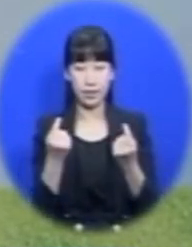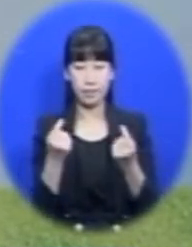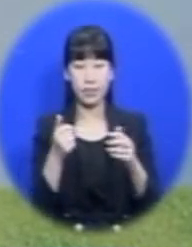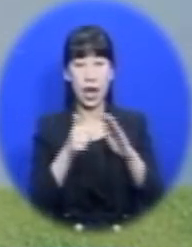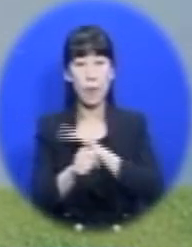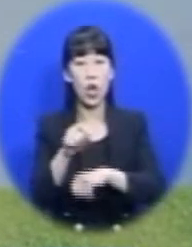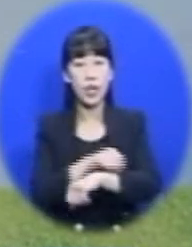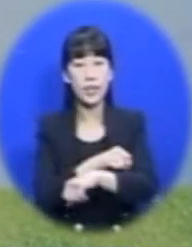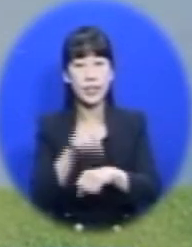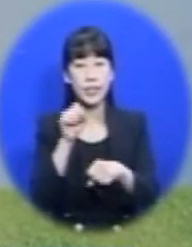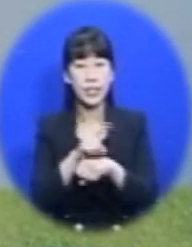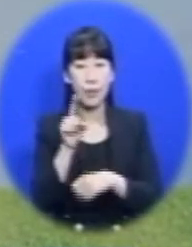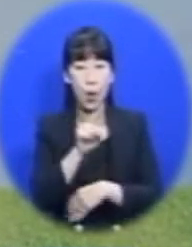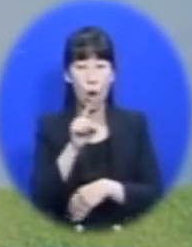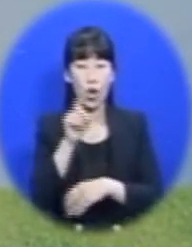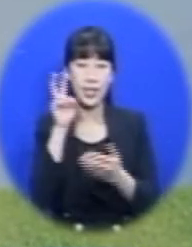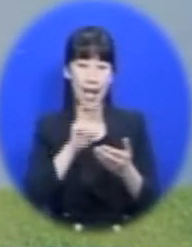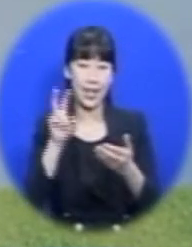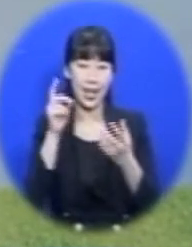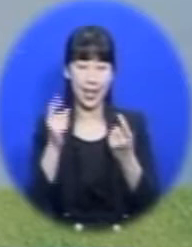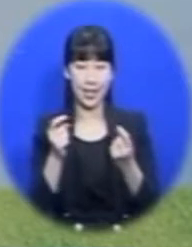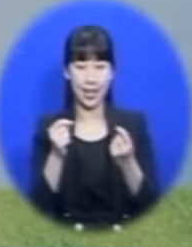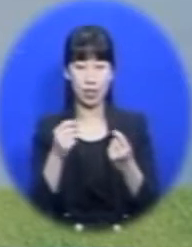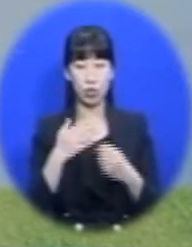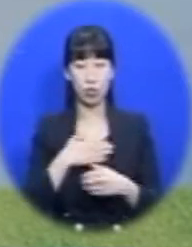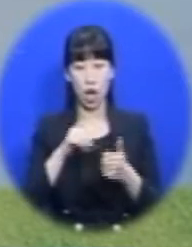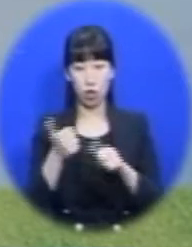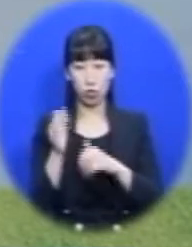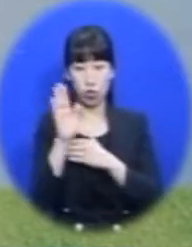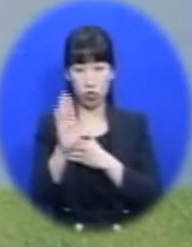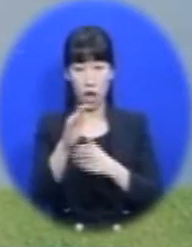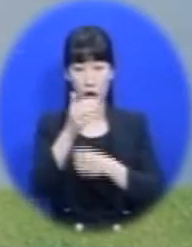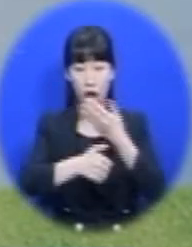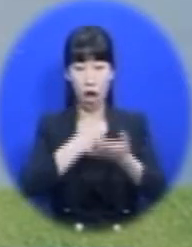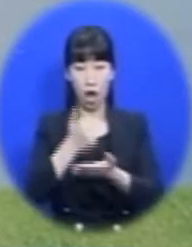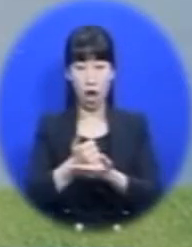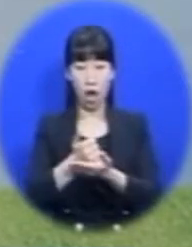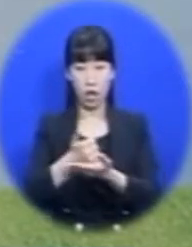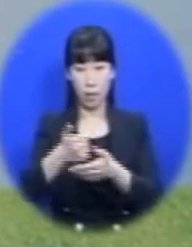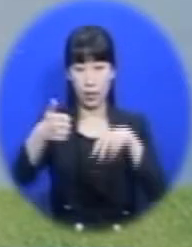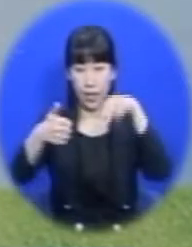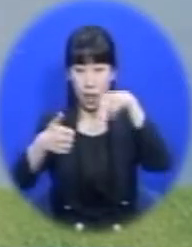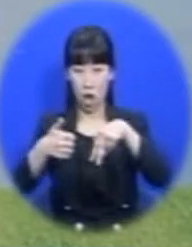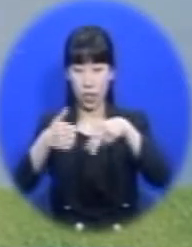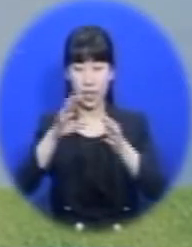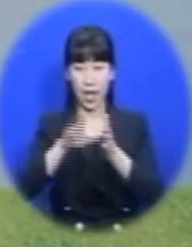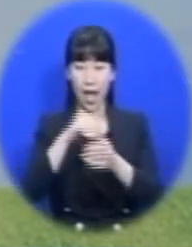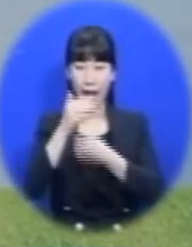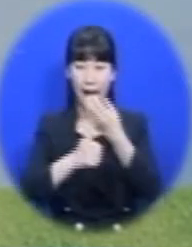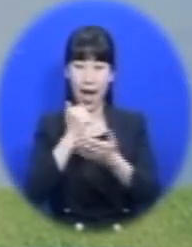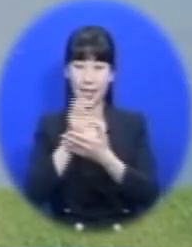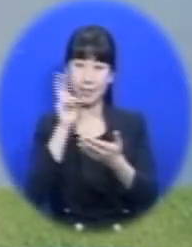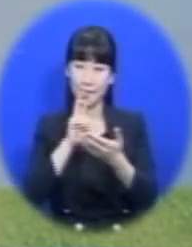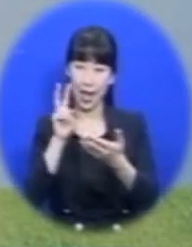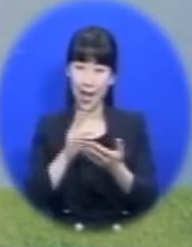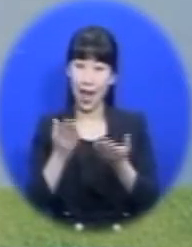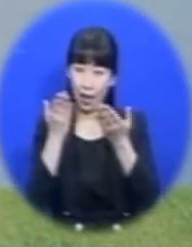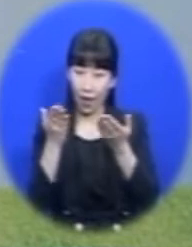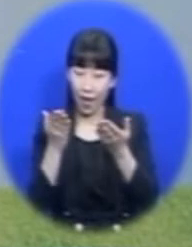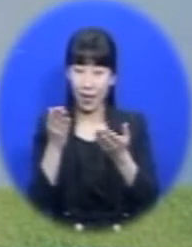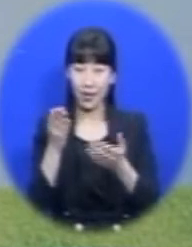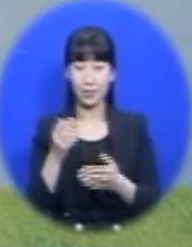난 다음에 하나님 앞에 섰을 때 그때 하나님을 찬양하면서 우리는 이렇게 고백하게 될 겁니다.